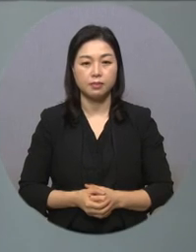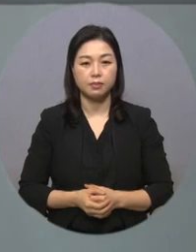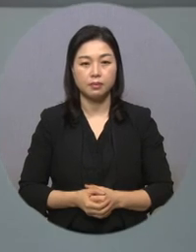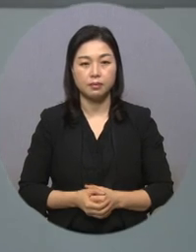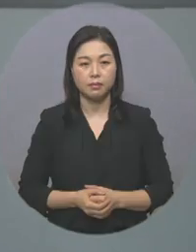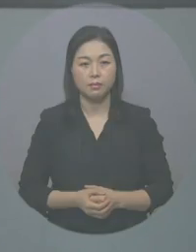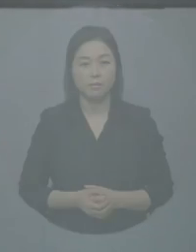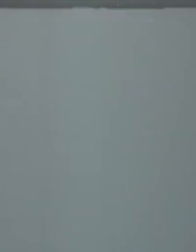용입니다